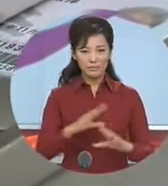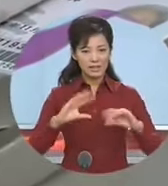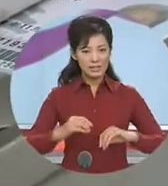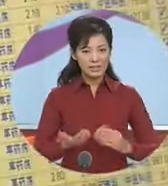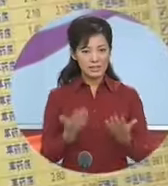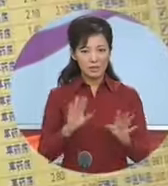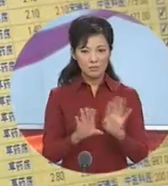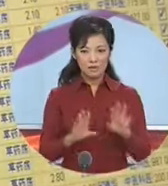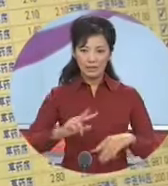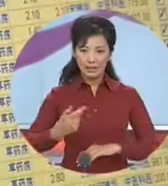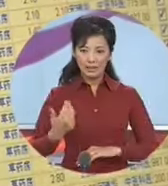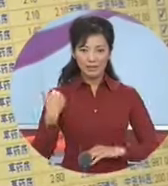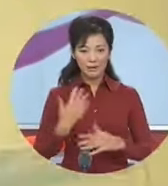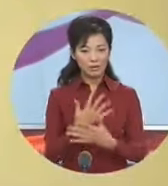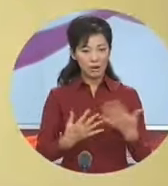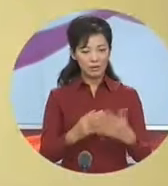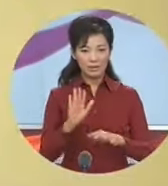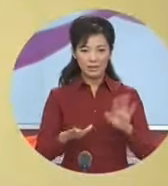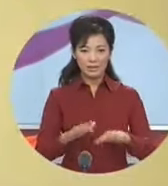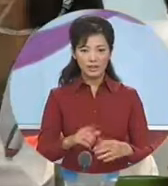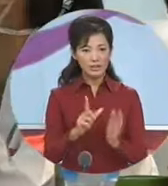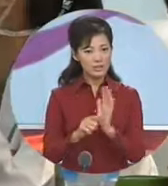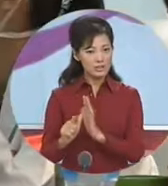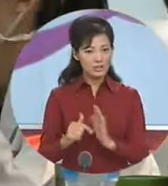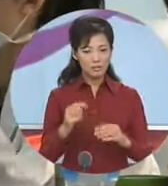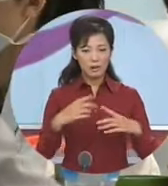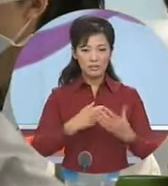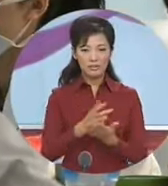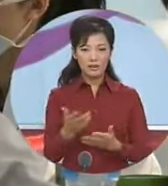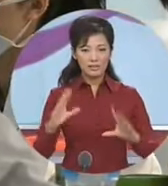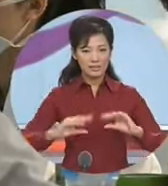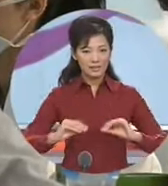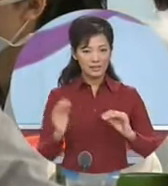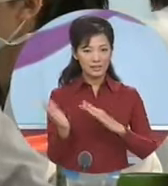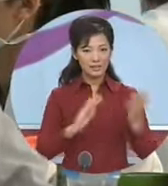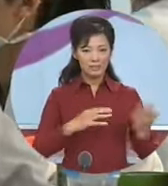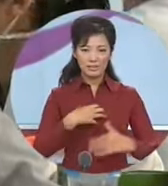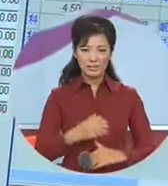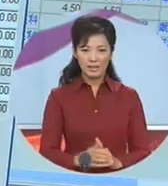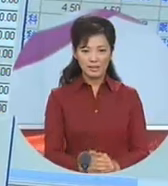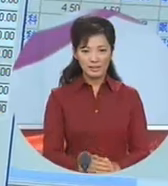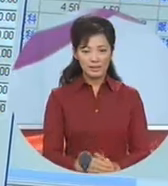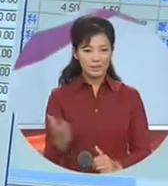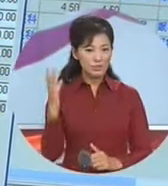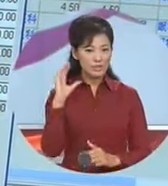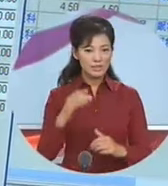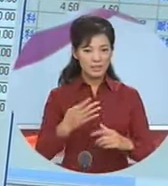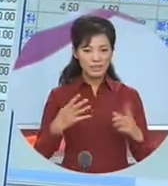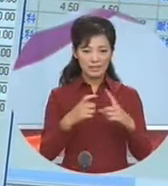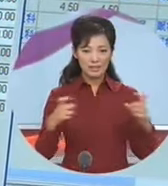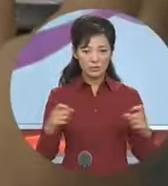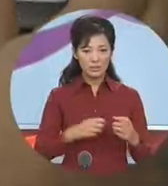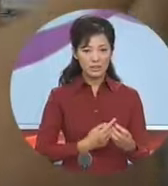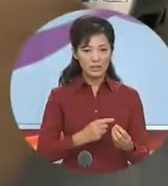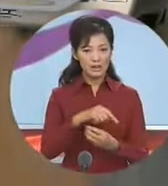诊医疗费用也改为网络审核系统实时报销，降低了社保基金的风险。据悉，西城区将发